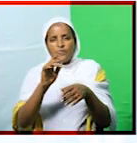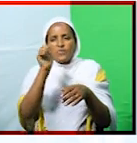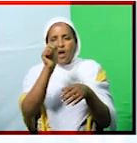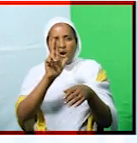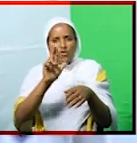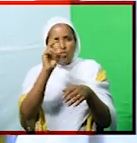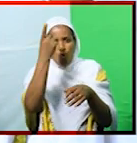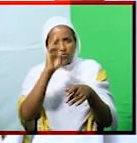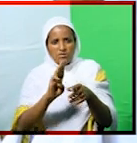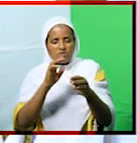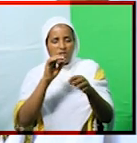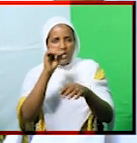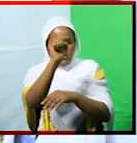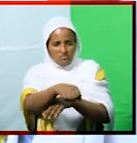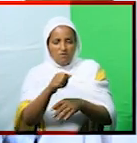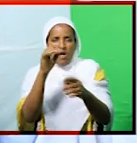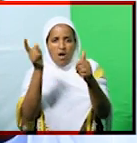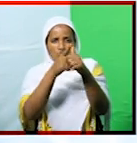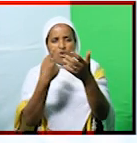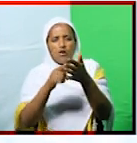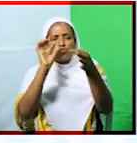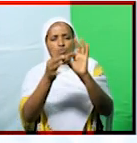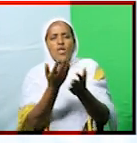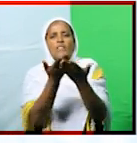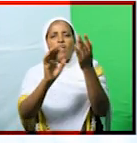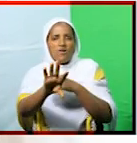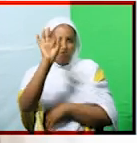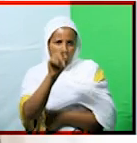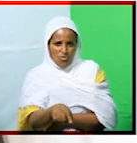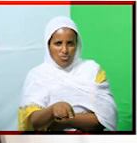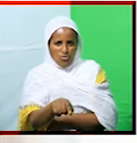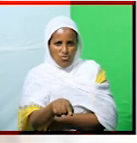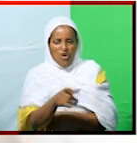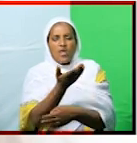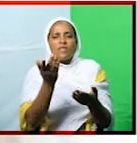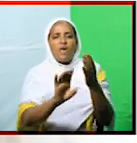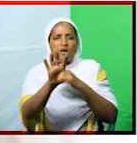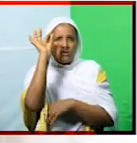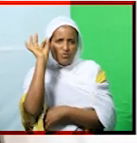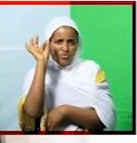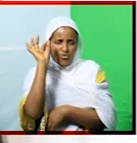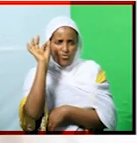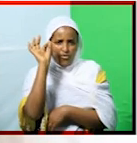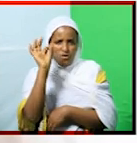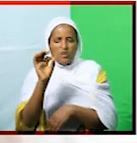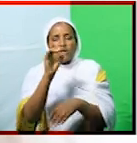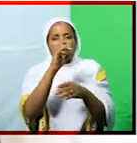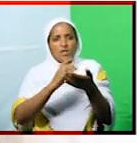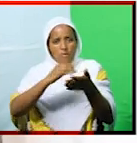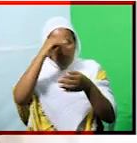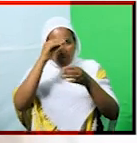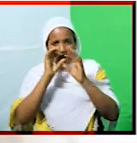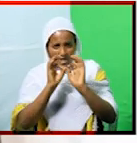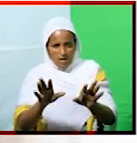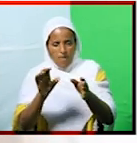ከረታበት መንገድ አንዱ አሪዮስ ይህን ትርጓሜ ከየት አገኘው ነው። ራሱ ትርጓሜ ከየት አገኘው? ከመምህራን ያልነበረ